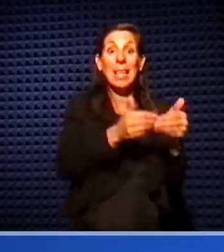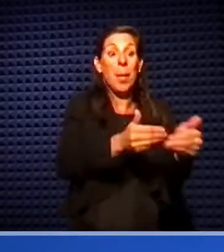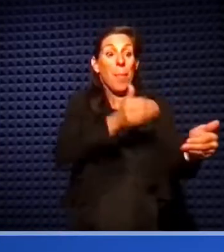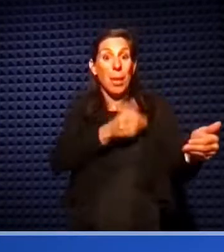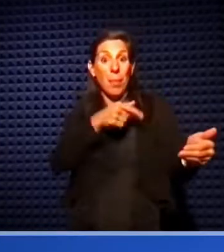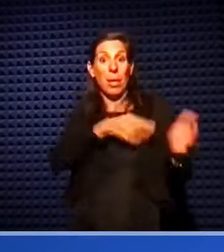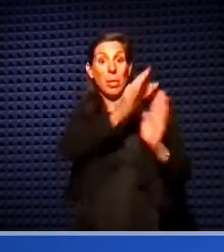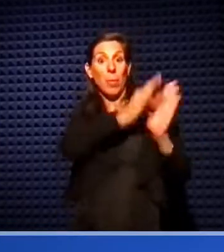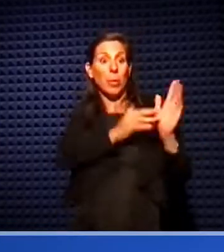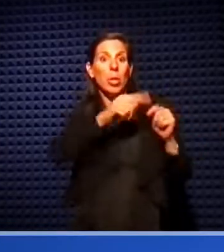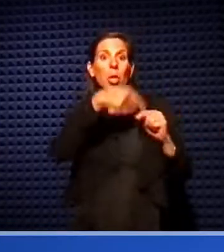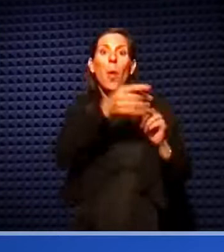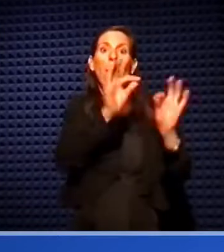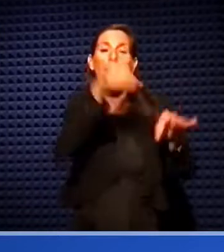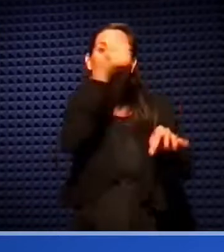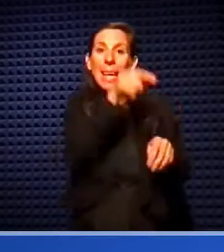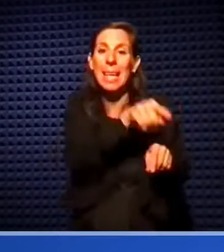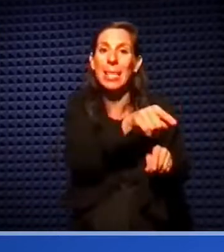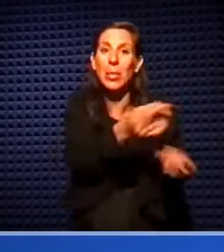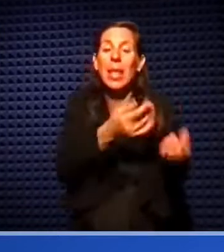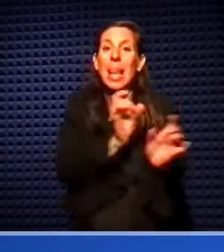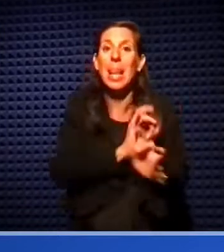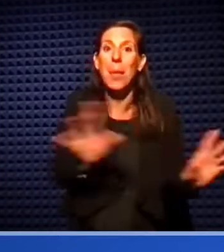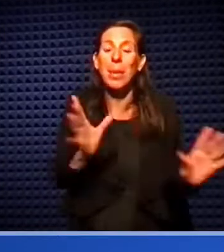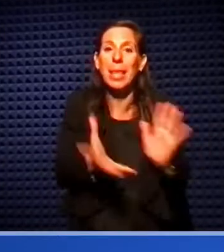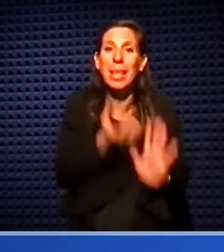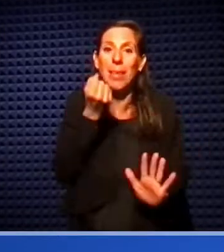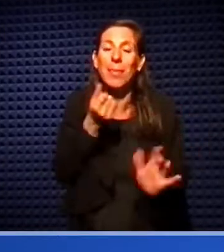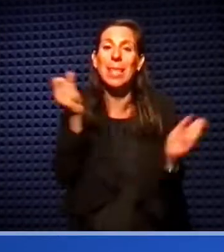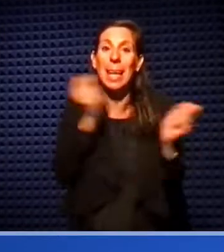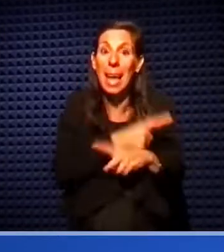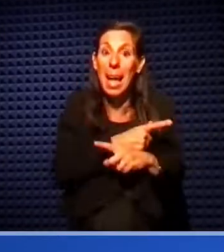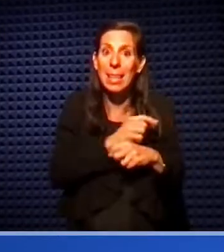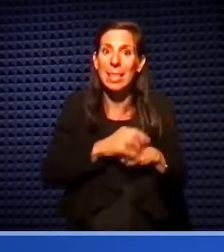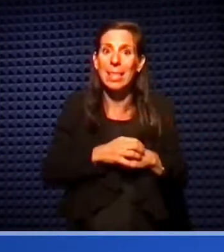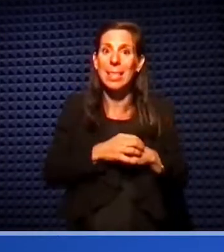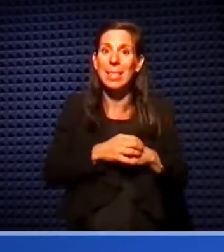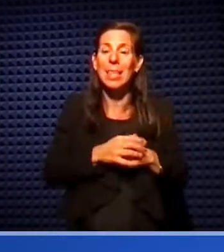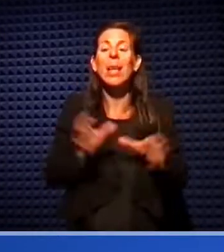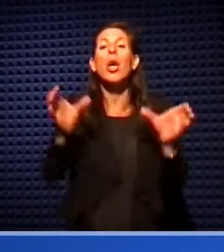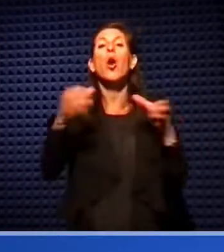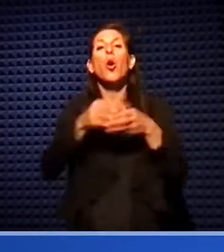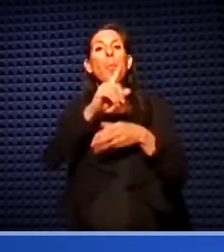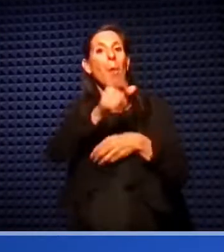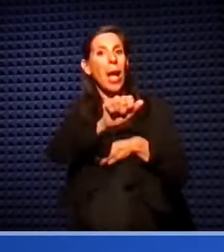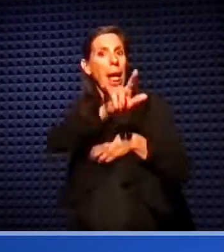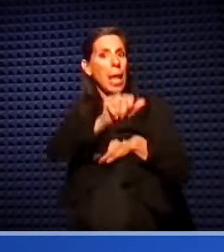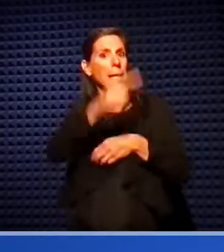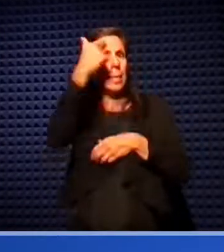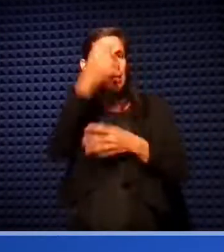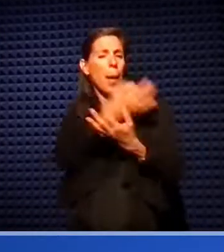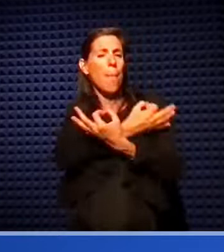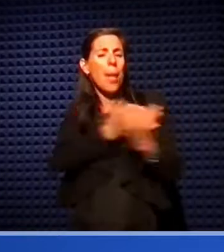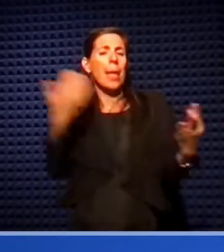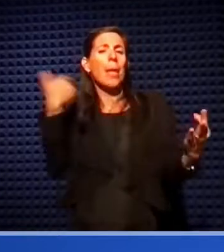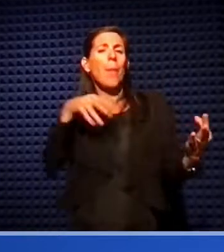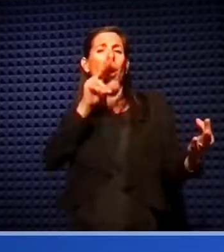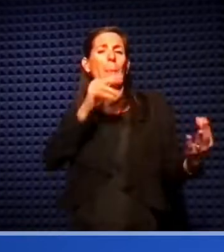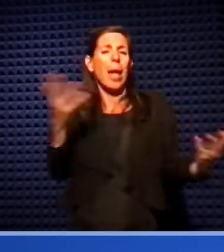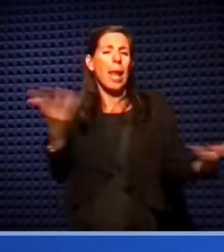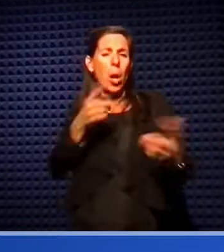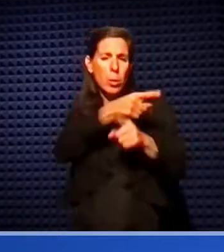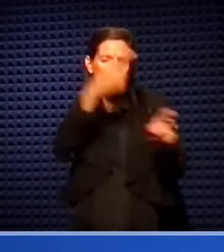سب غلاطيا اتاوريا باولوس زبلو زول ادعدي عم يفلطون يردوون نبرو كمي كمتي اب كال ابيات غرسيان زغات